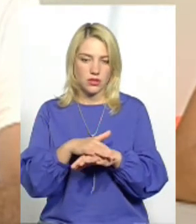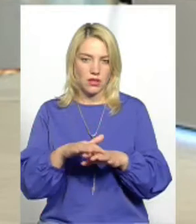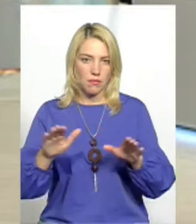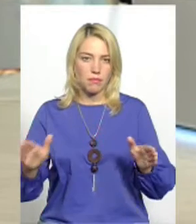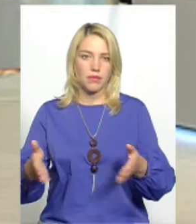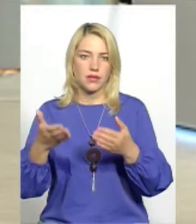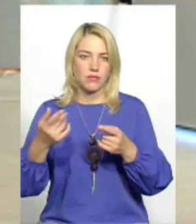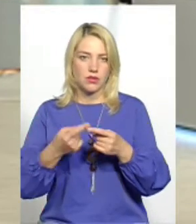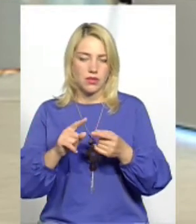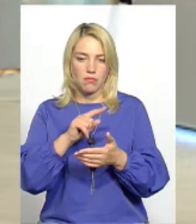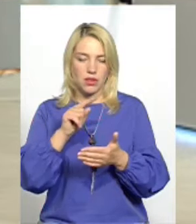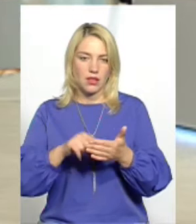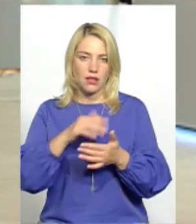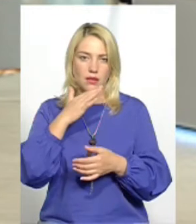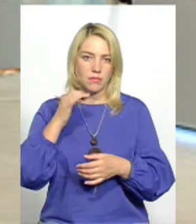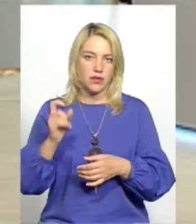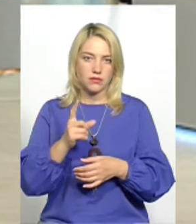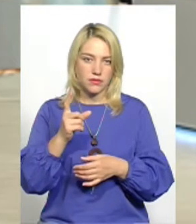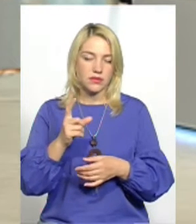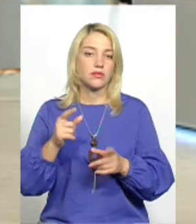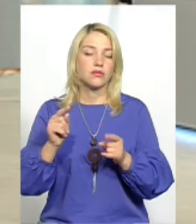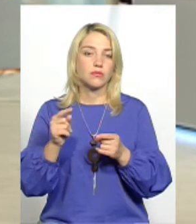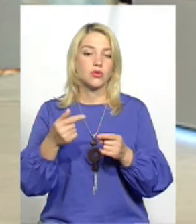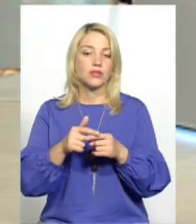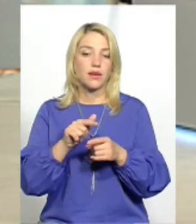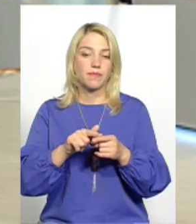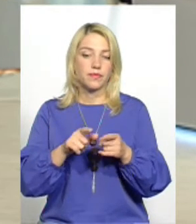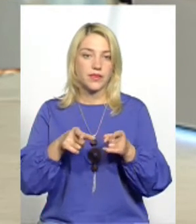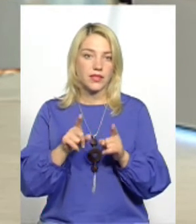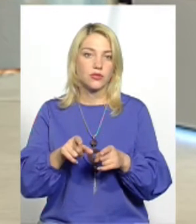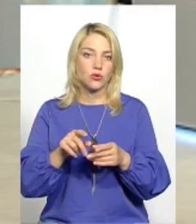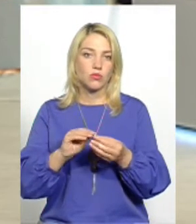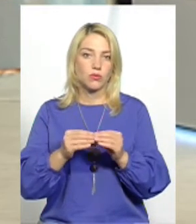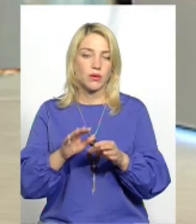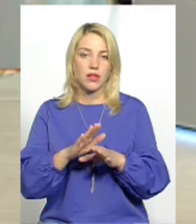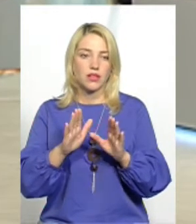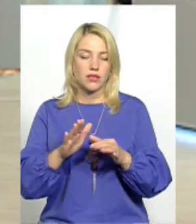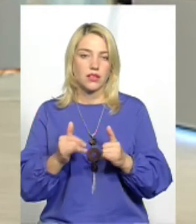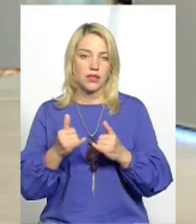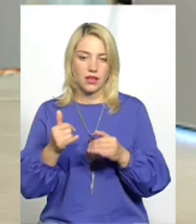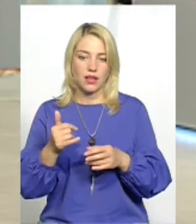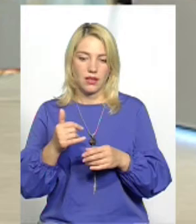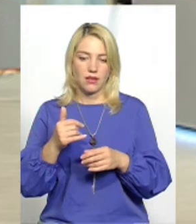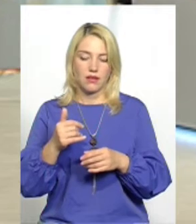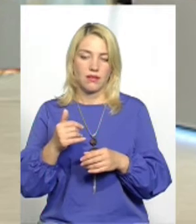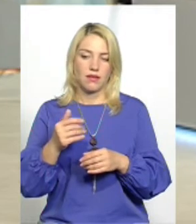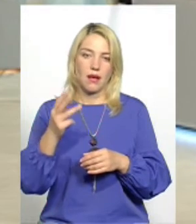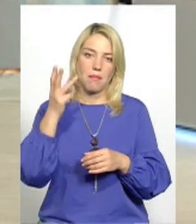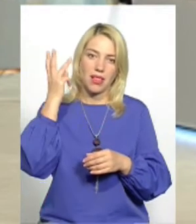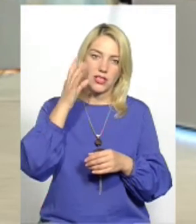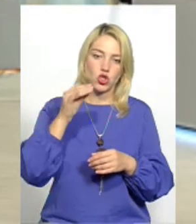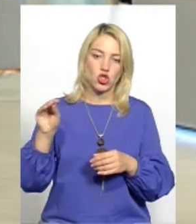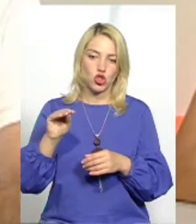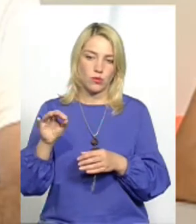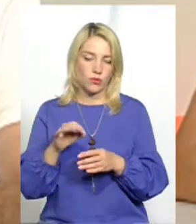ці питання. І неодноразово. Тому що це дійсно це проблема не тільки для Хмельницької і Житомирської області, це проблема для всієї